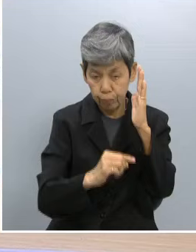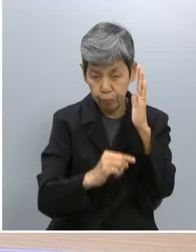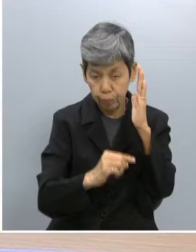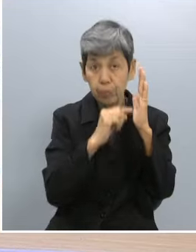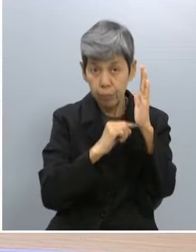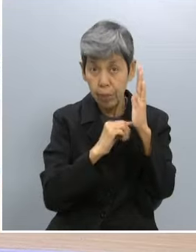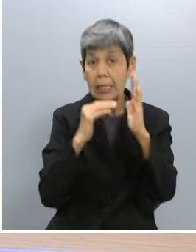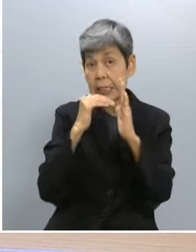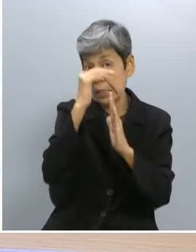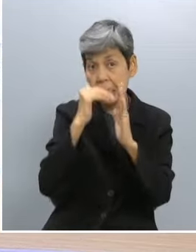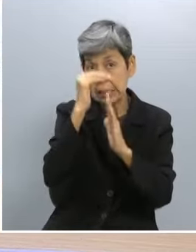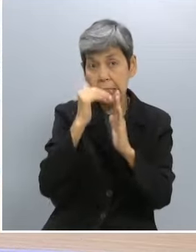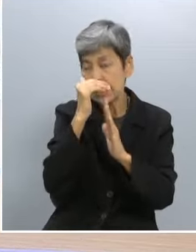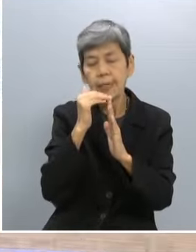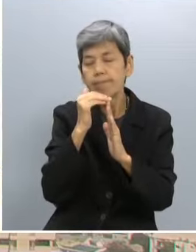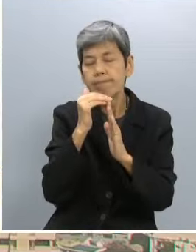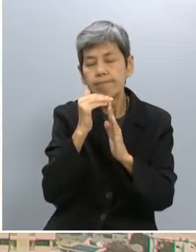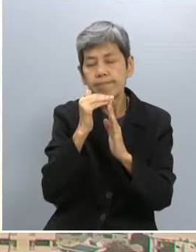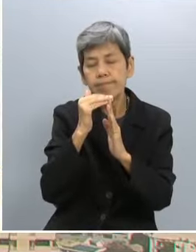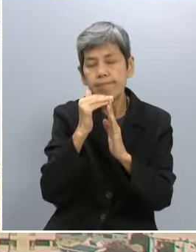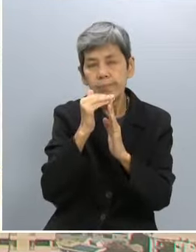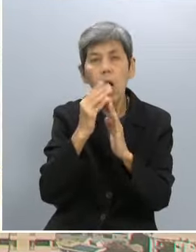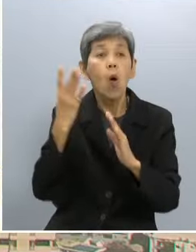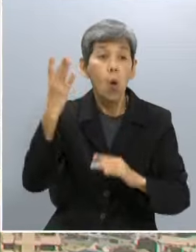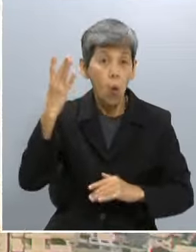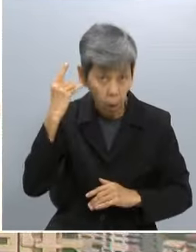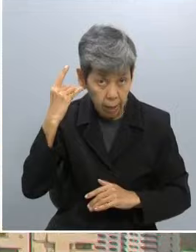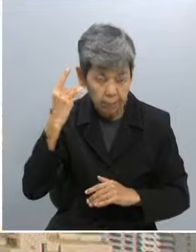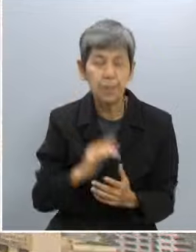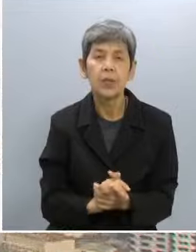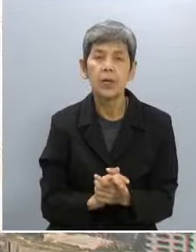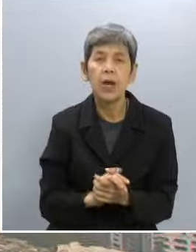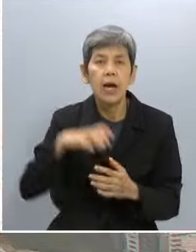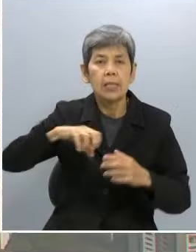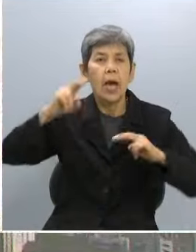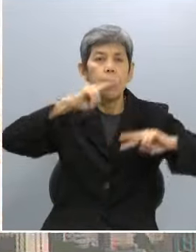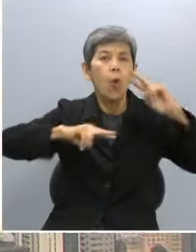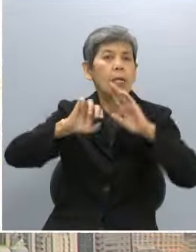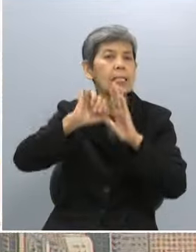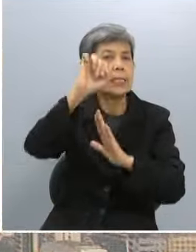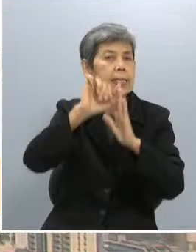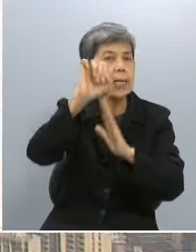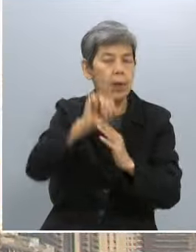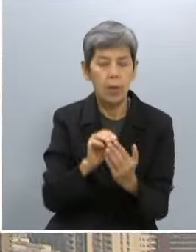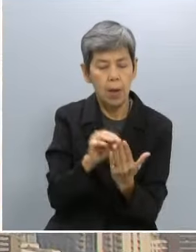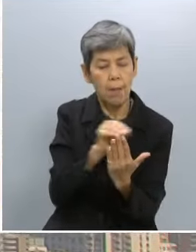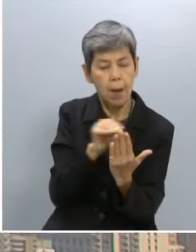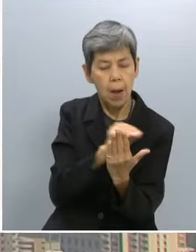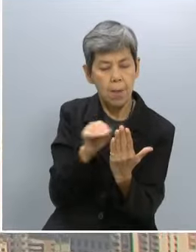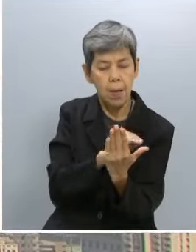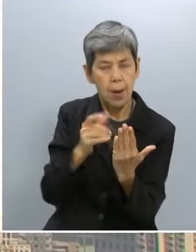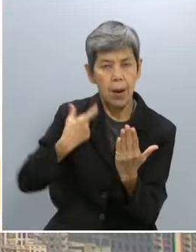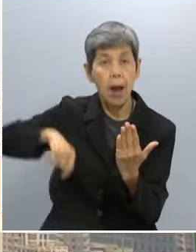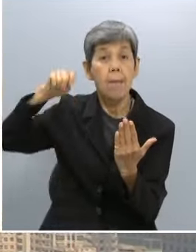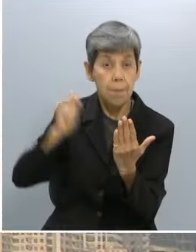ทางเหนือไม่ติด 10อันดับของประเทศไทยแต่เมื่อวานนี้ศาลปกครองเชียงใหม่อ่านคำพิพากษา